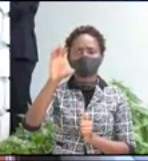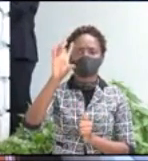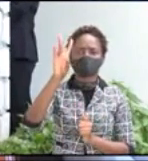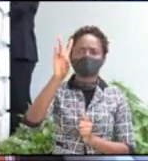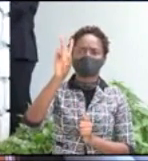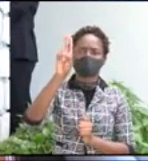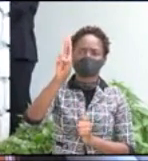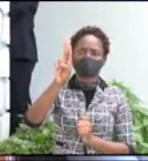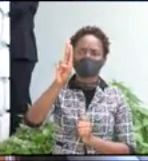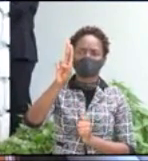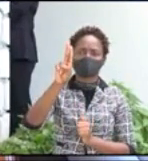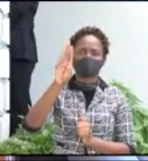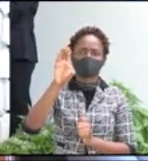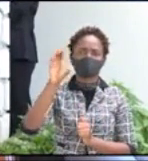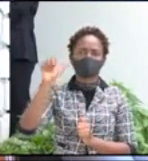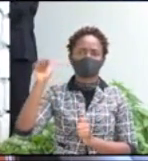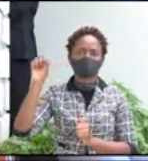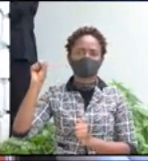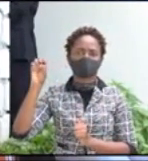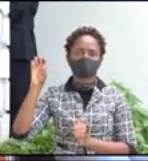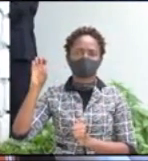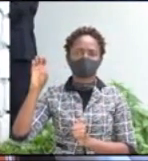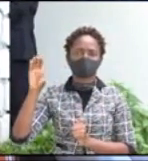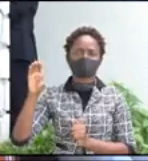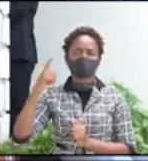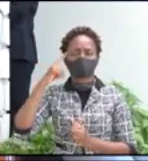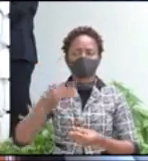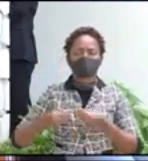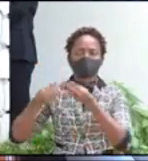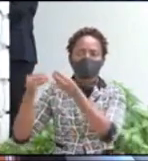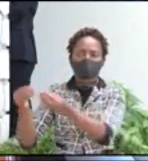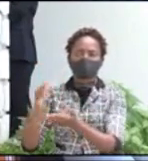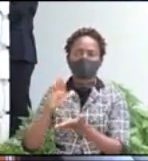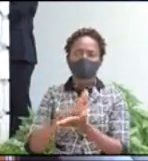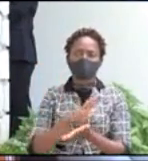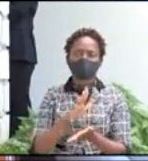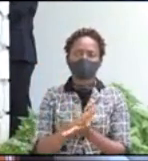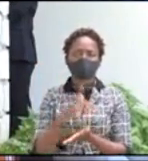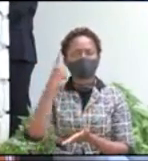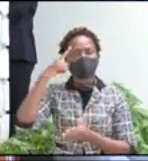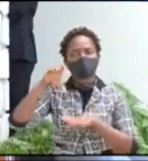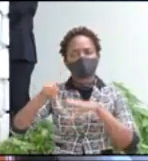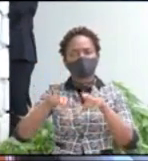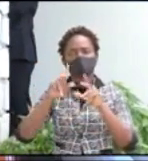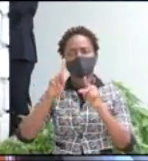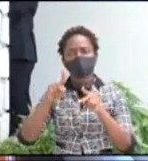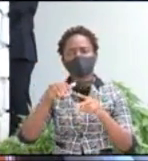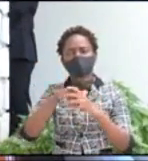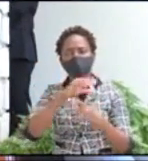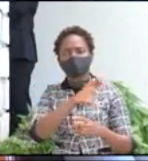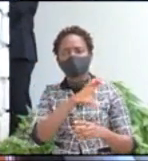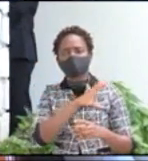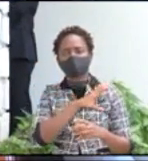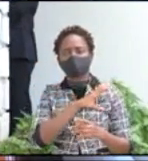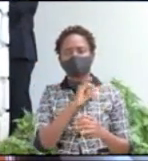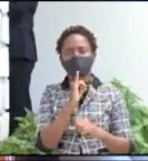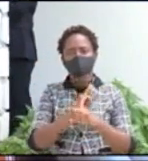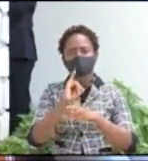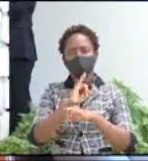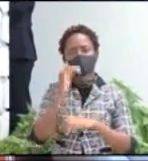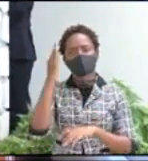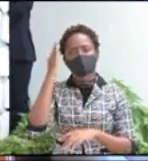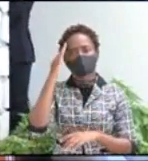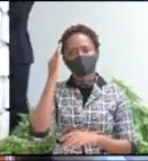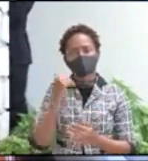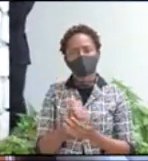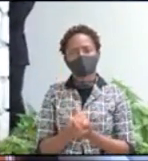572 kazek pour remettre le document et pour faire moun ki nan comité indépendant